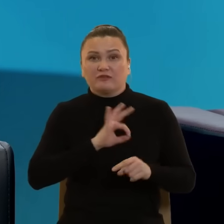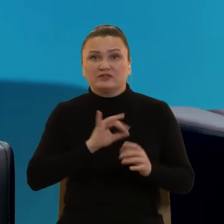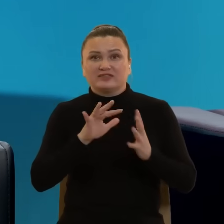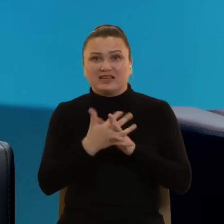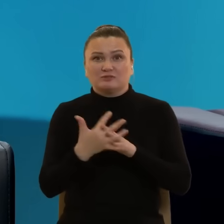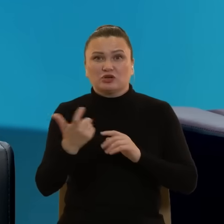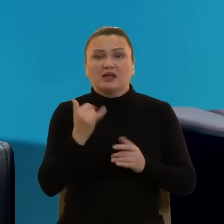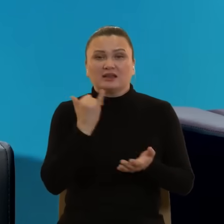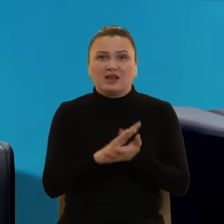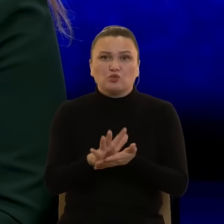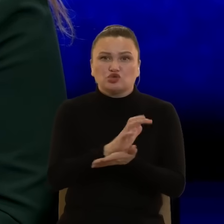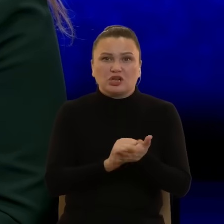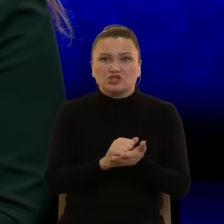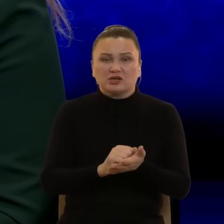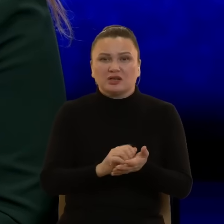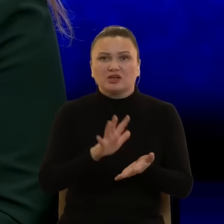истребления сорняков и,